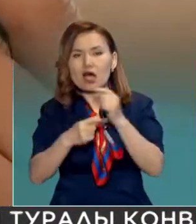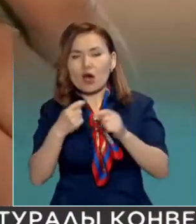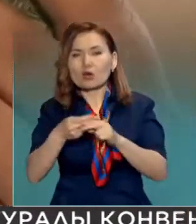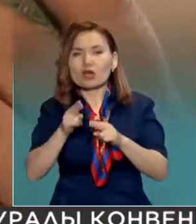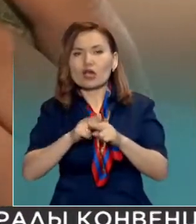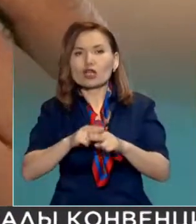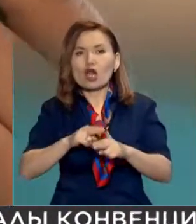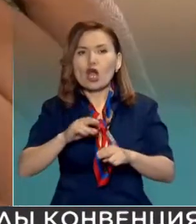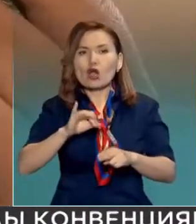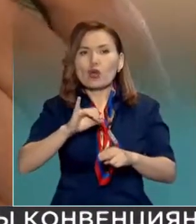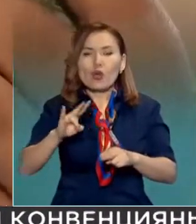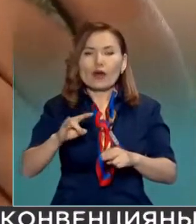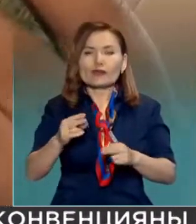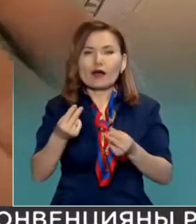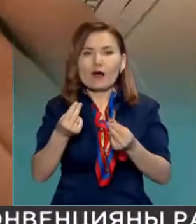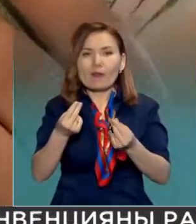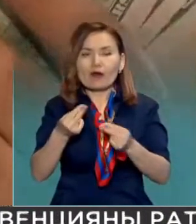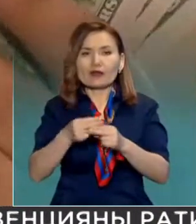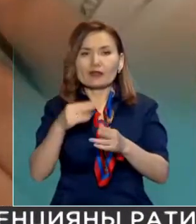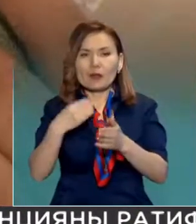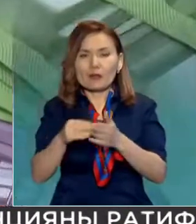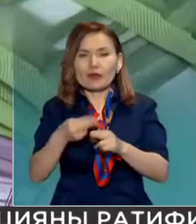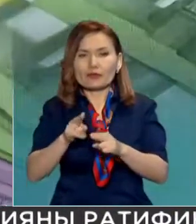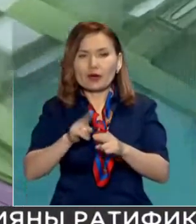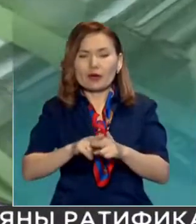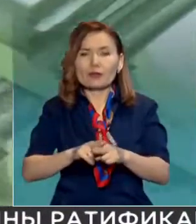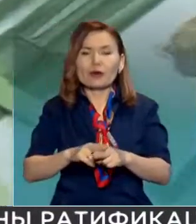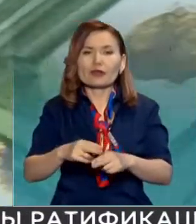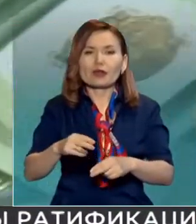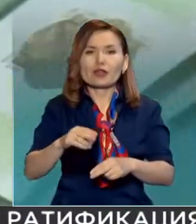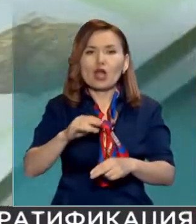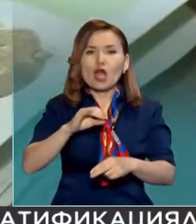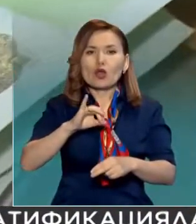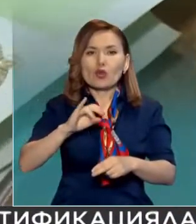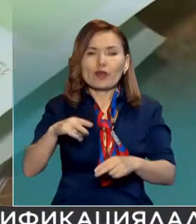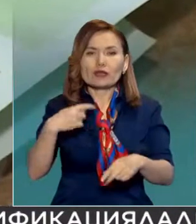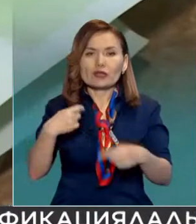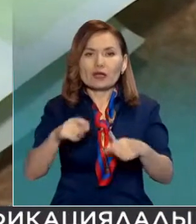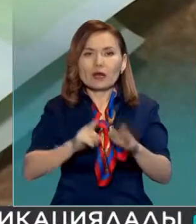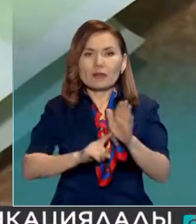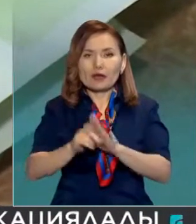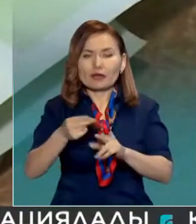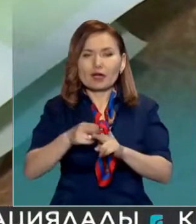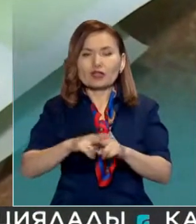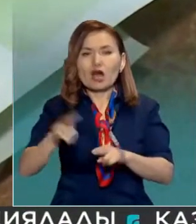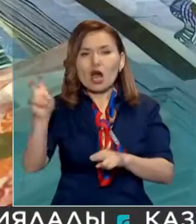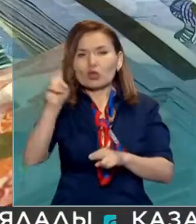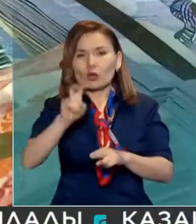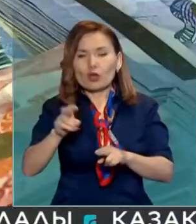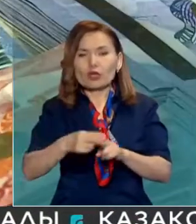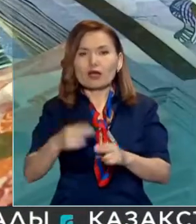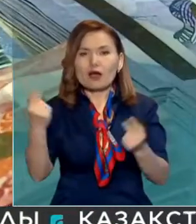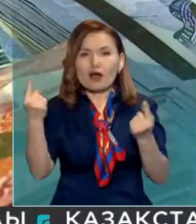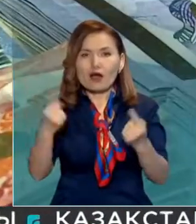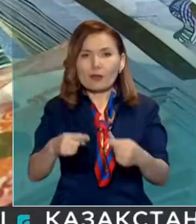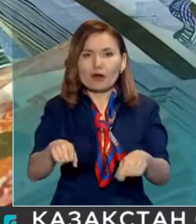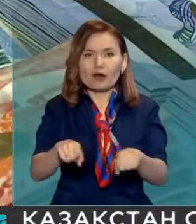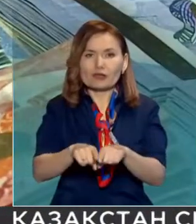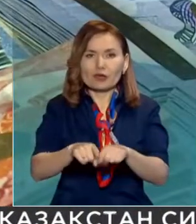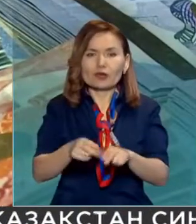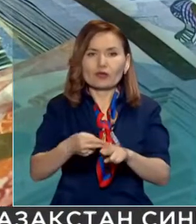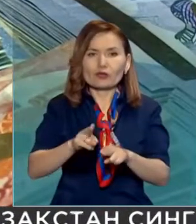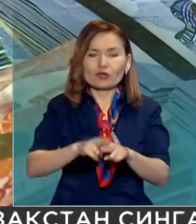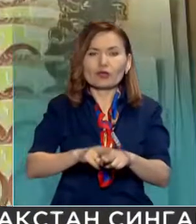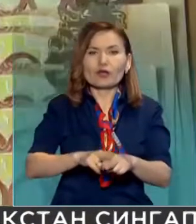юаньға сатып ала бастады. Сауд Арабиясы да мұнайын аспан асты еліне юаньға сататынын айтқан. Бұл доллардан кейін резервтік валюта ретінде тұрған